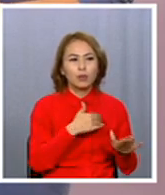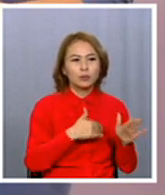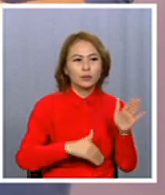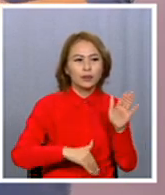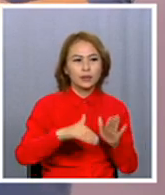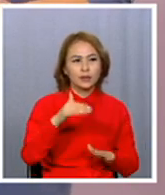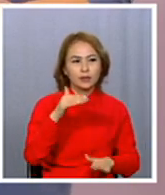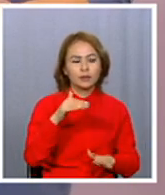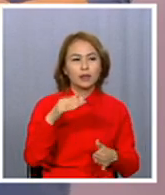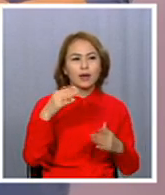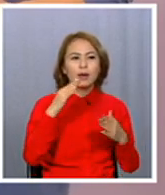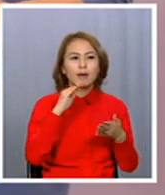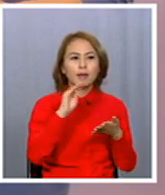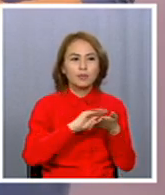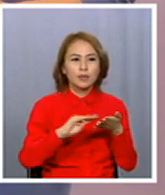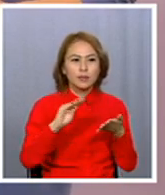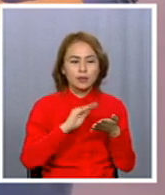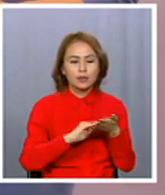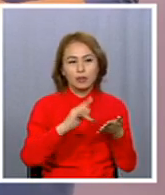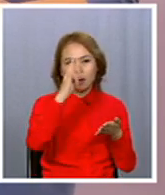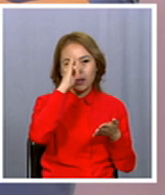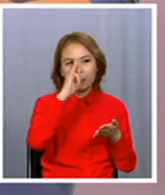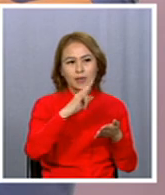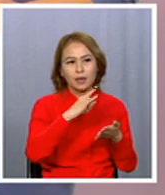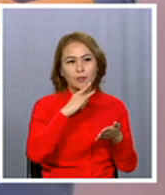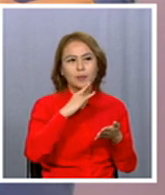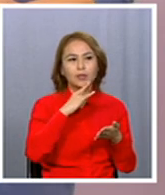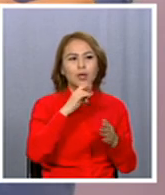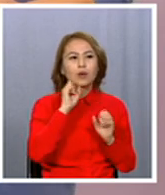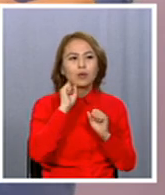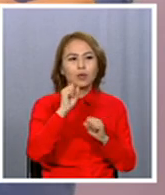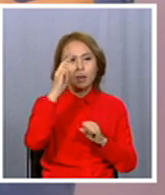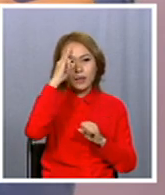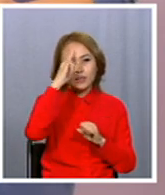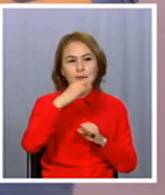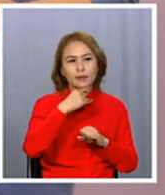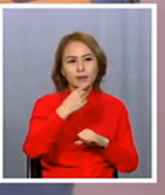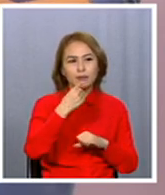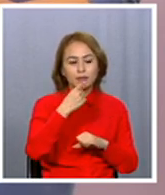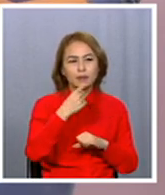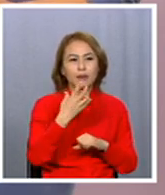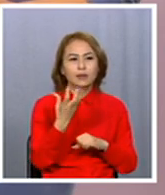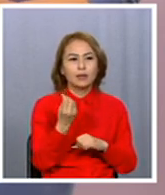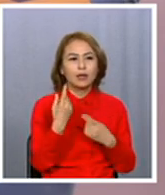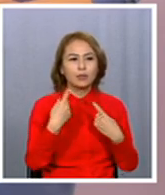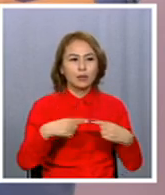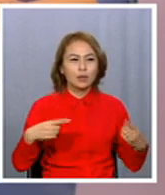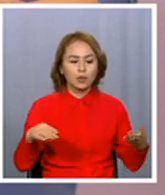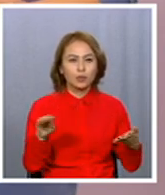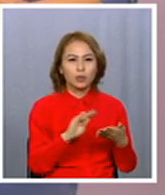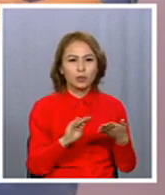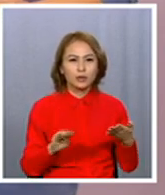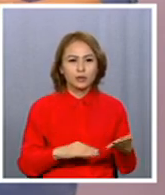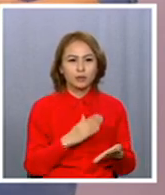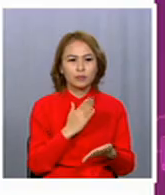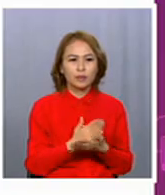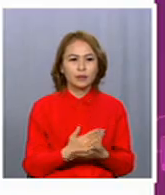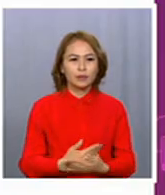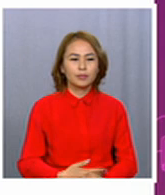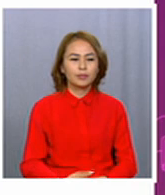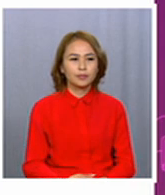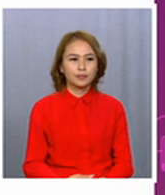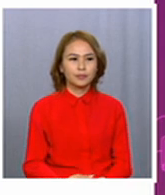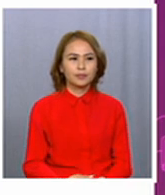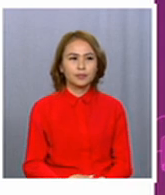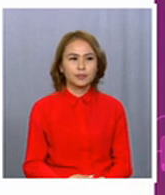болғым келеді», «Рәміздерім», «Қазақпын», «Қорға қазақ тіліңді» тағы басқа өлеңдері бар.